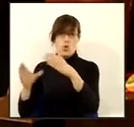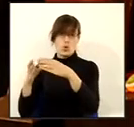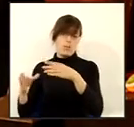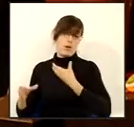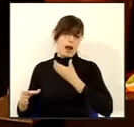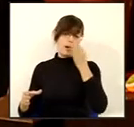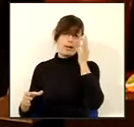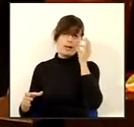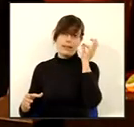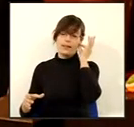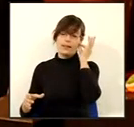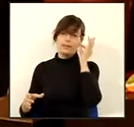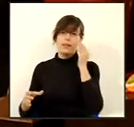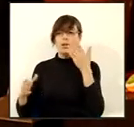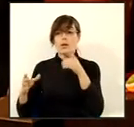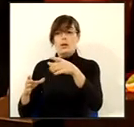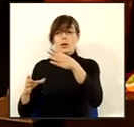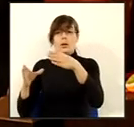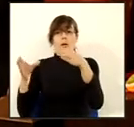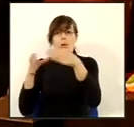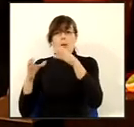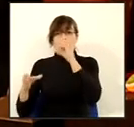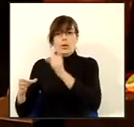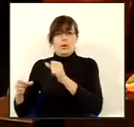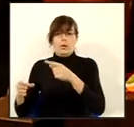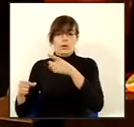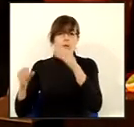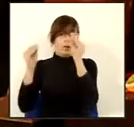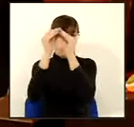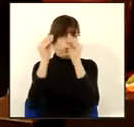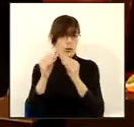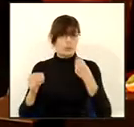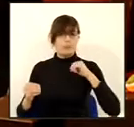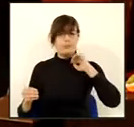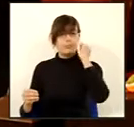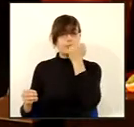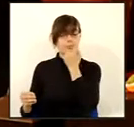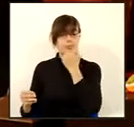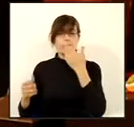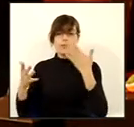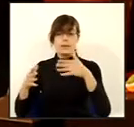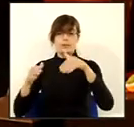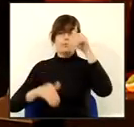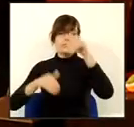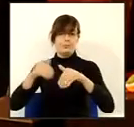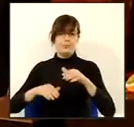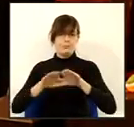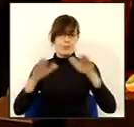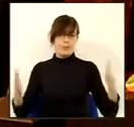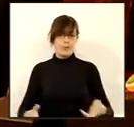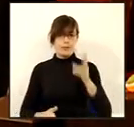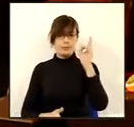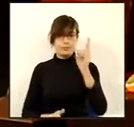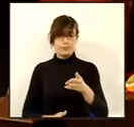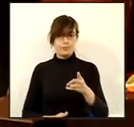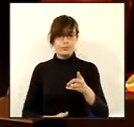ha aquesta voluntat per part de l'equip de govern d'assumir aquests acords de la moció, el vot, encara que el vot del grup municipal de